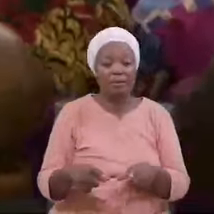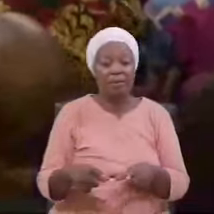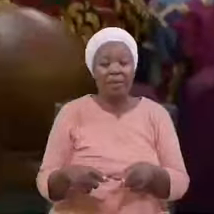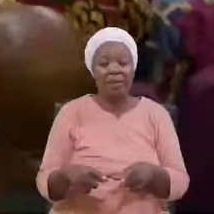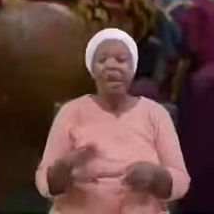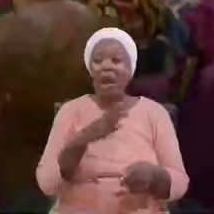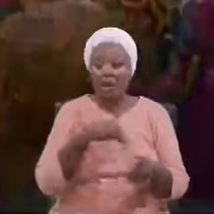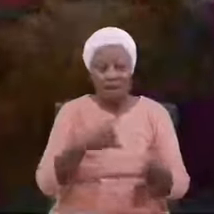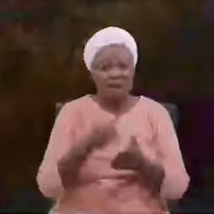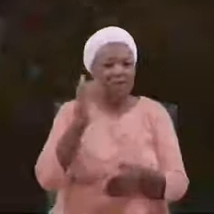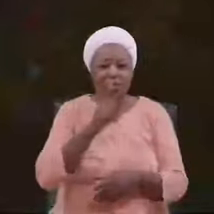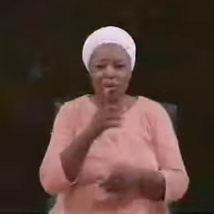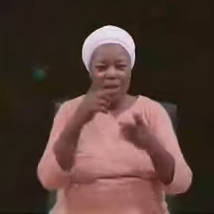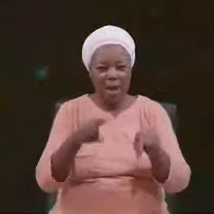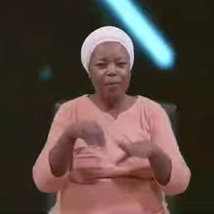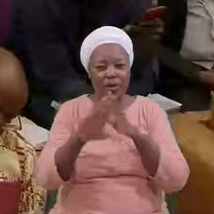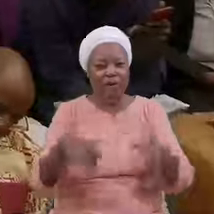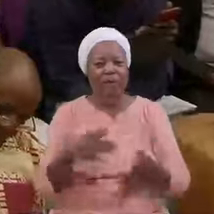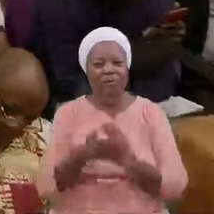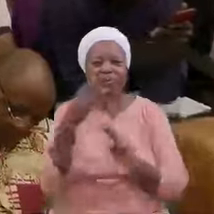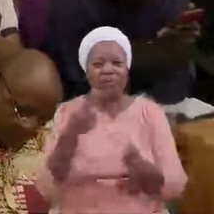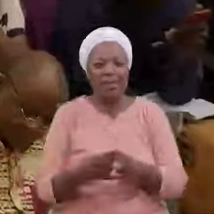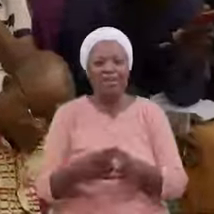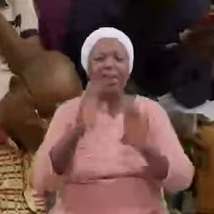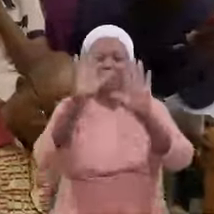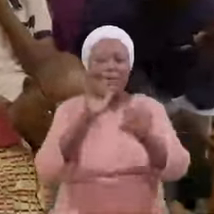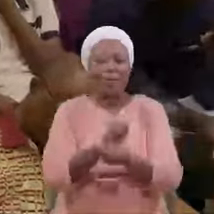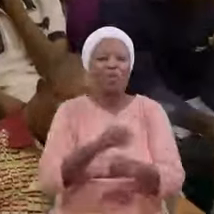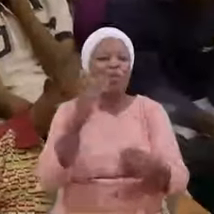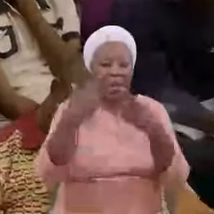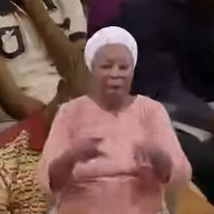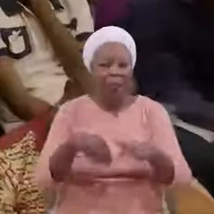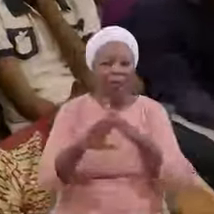Cela va arriver dans votre vie. Le miracle va arriver dans votre vie.